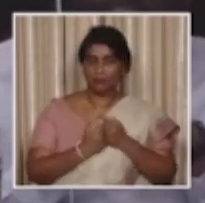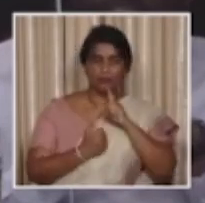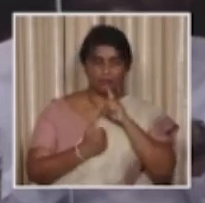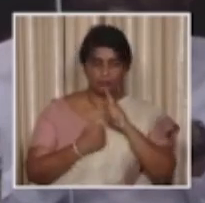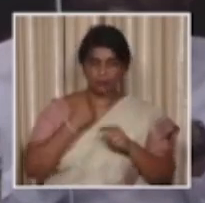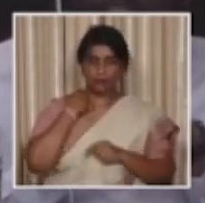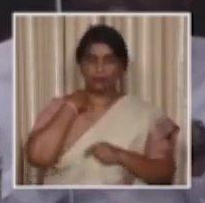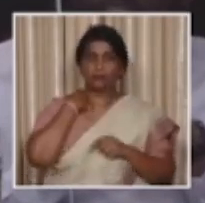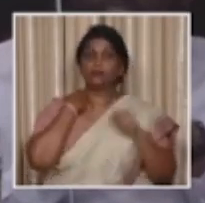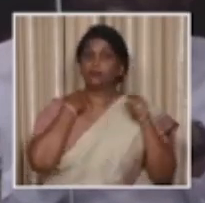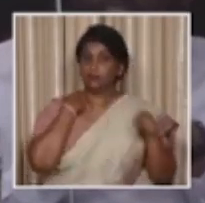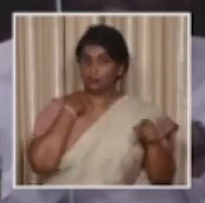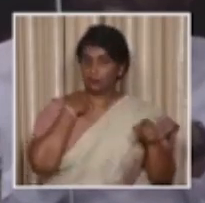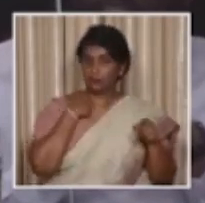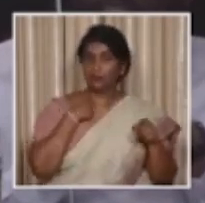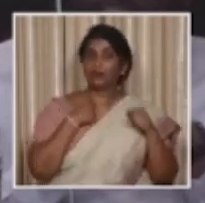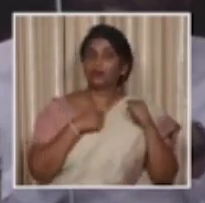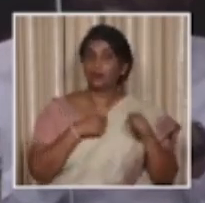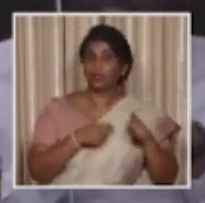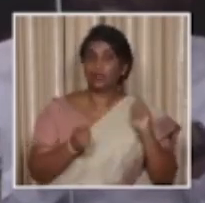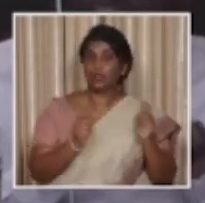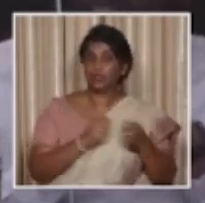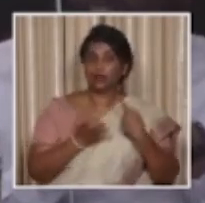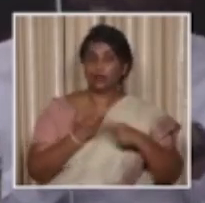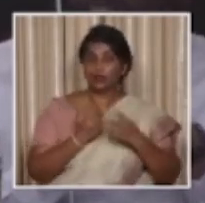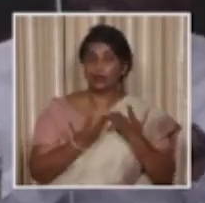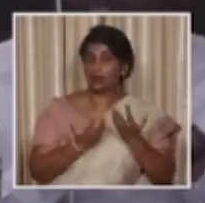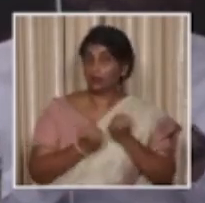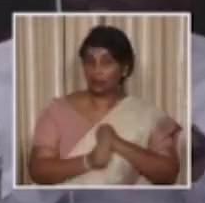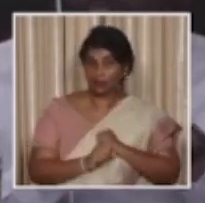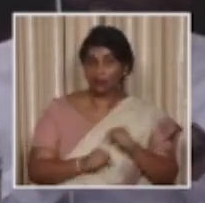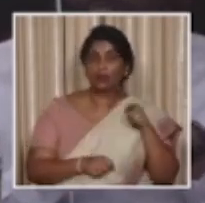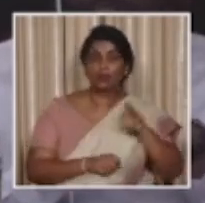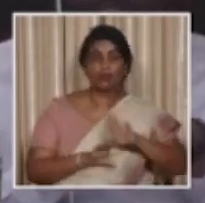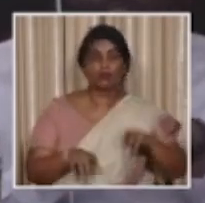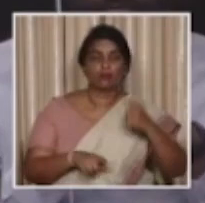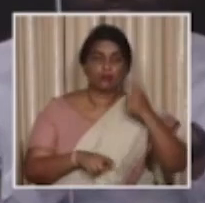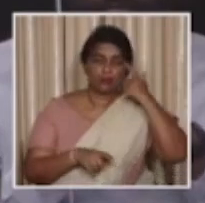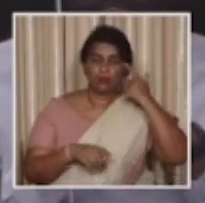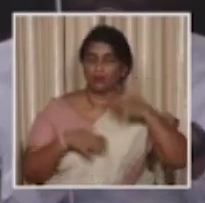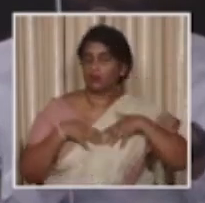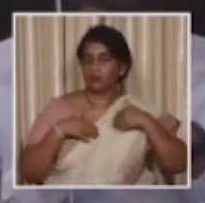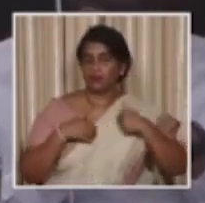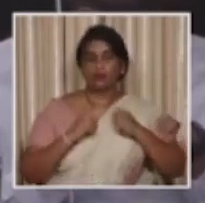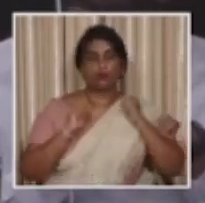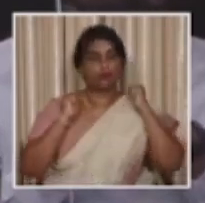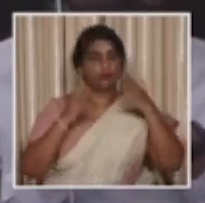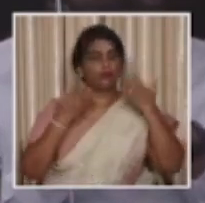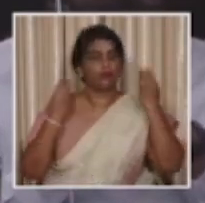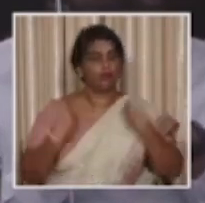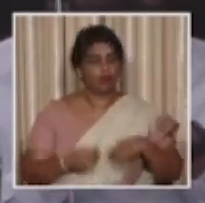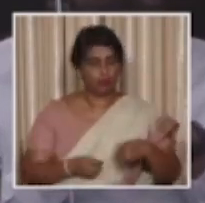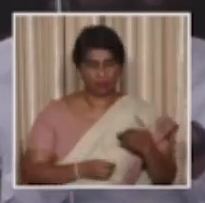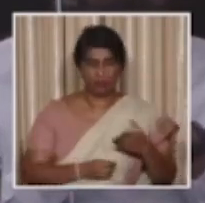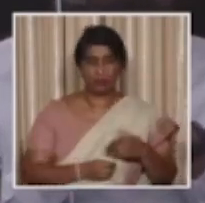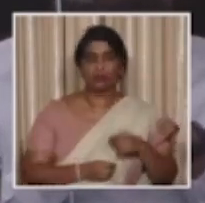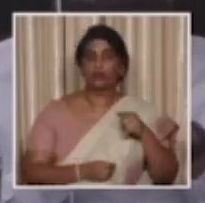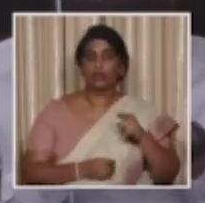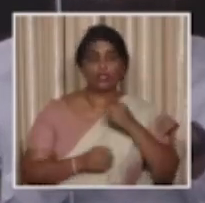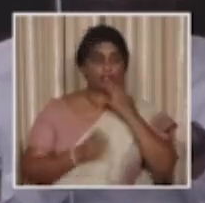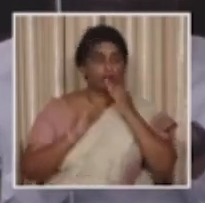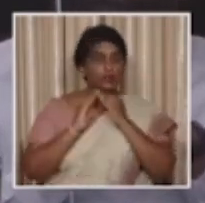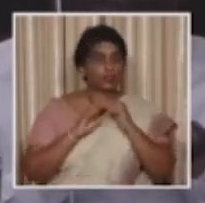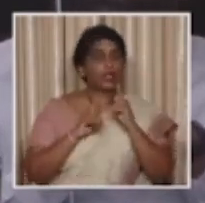හිතන්. එතකොට ඒ ක්‍රිකට් භාණ්ඩ ටික නැත්නම් ඒ දරුවන්ගේ මානසික තත්ත්වය සම්පූර්ණයෙන්ම කඩා වැටෙනවා.